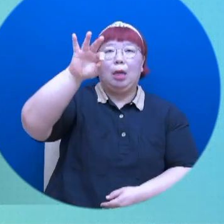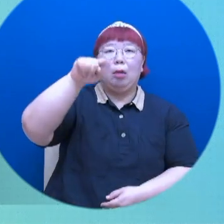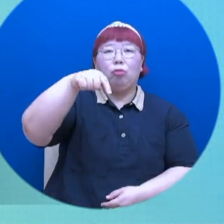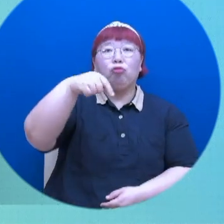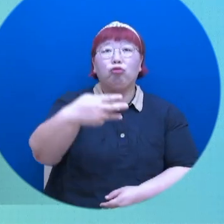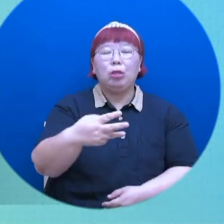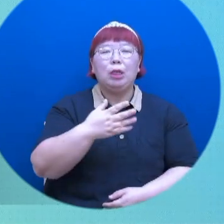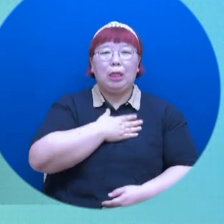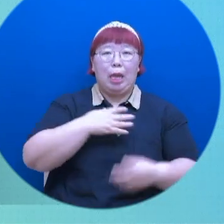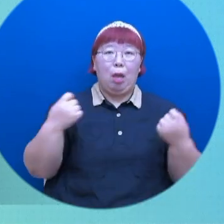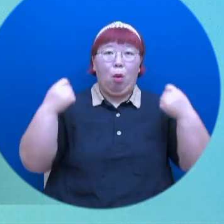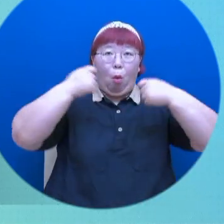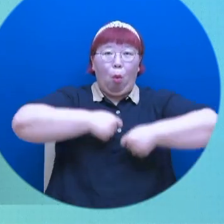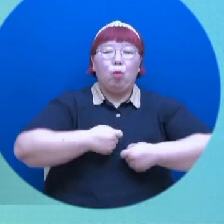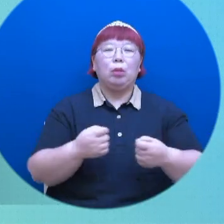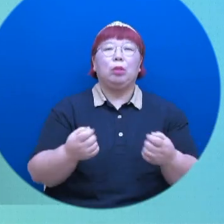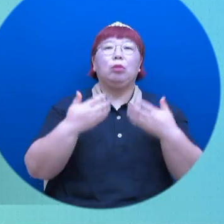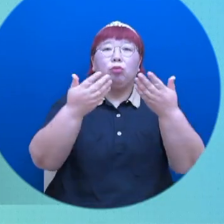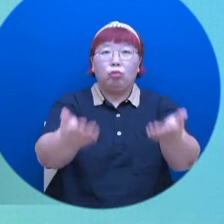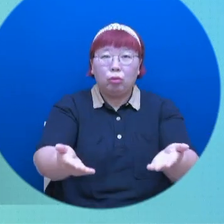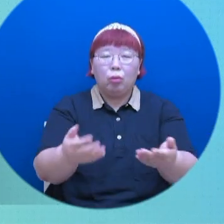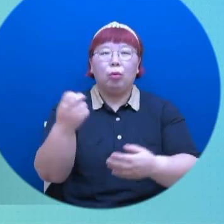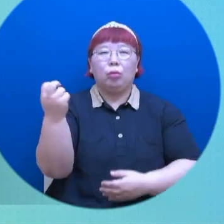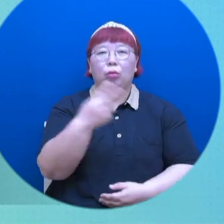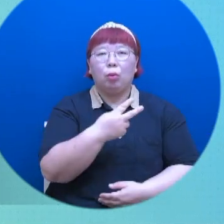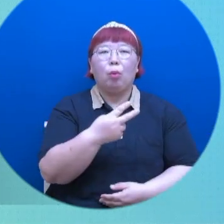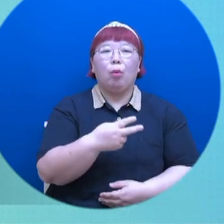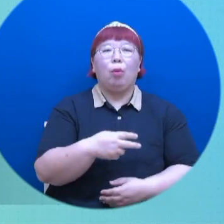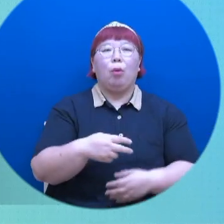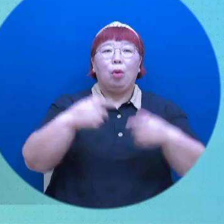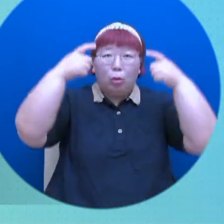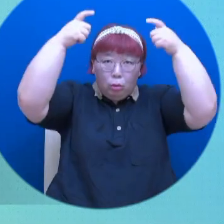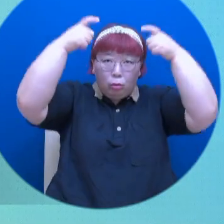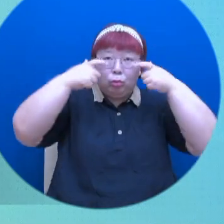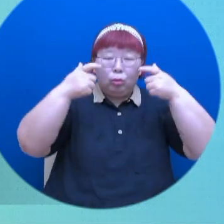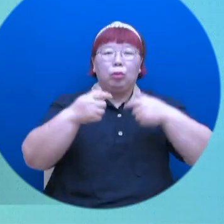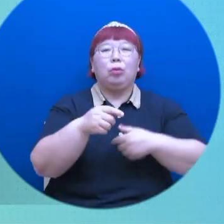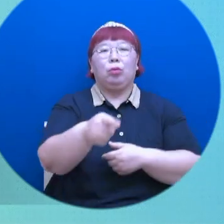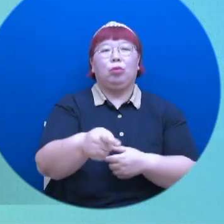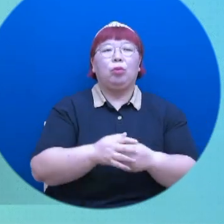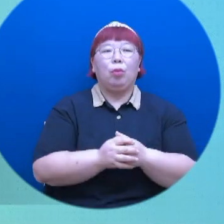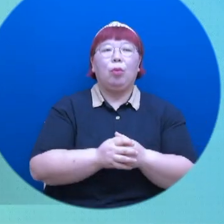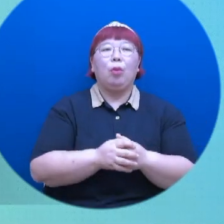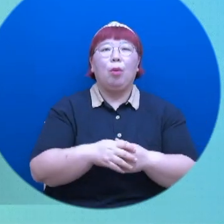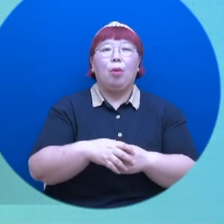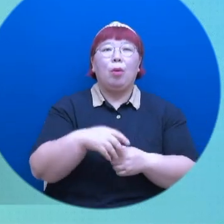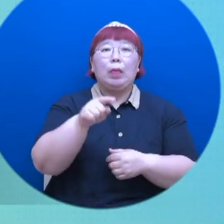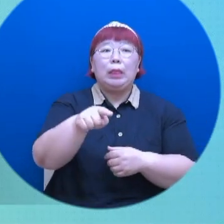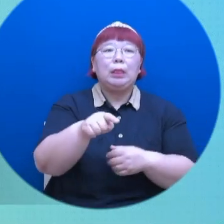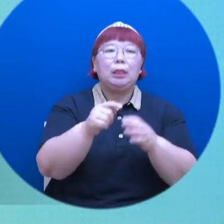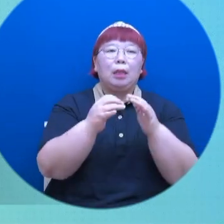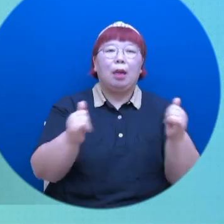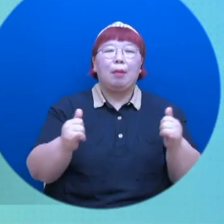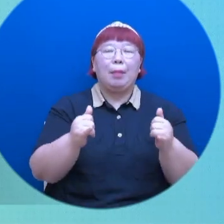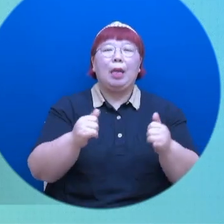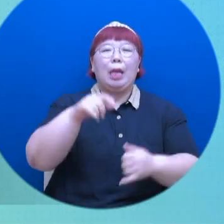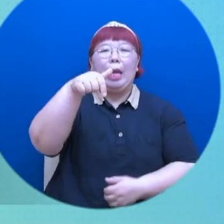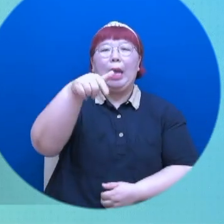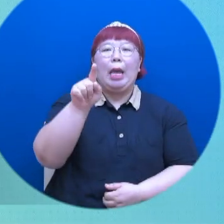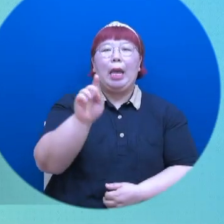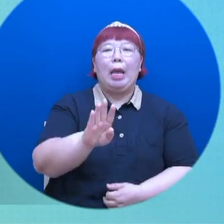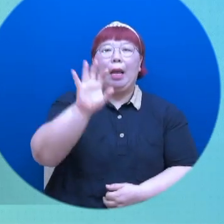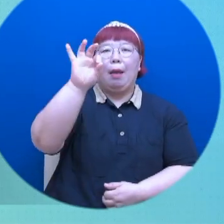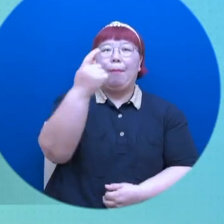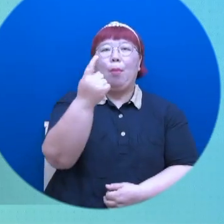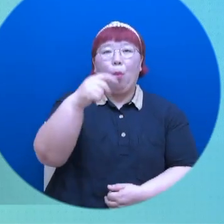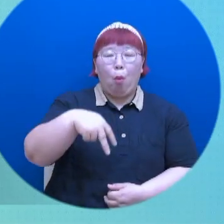자기 군복을 다윗에게 입히고 노투구를 그의 머리에 씌우고 또 그에게 갑옷을